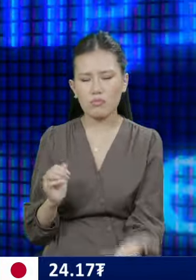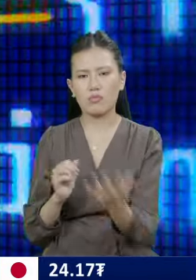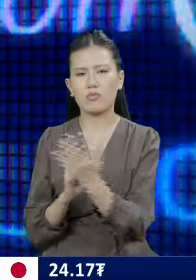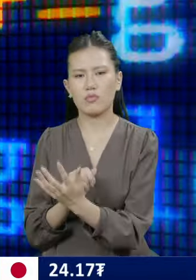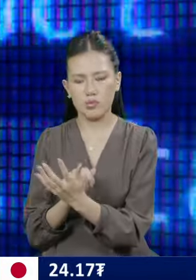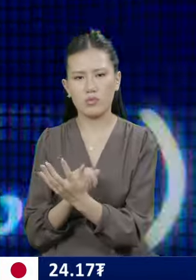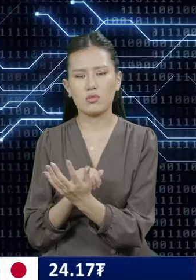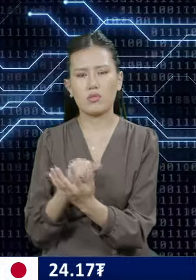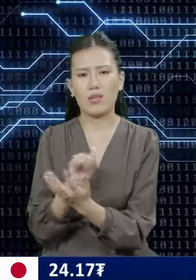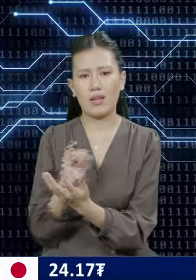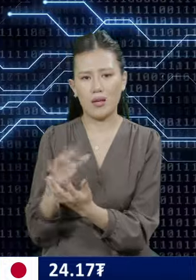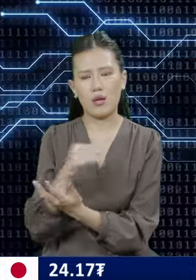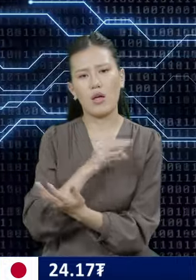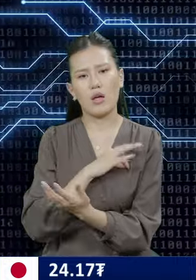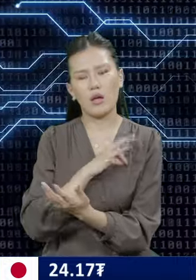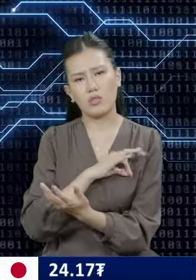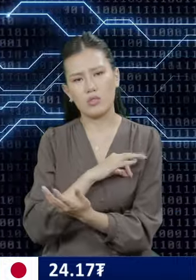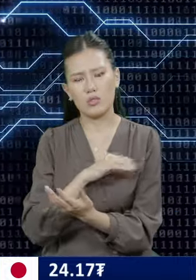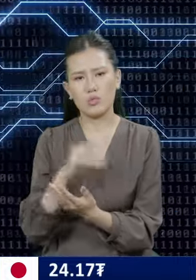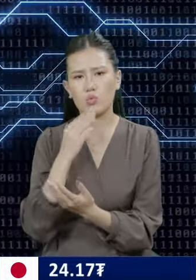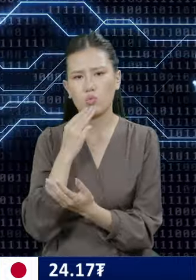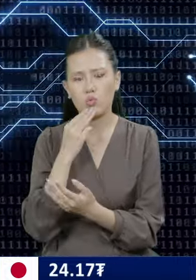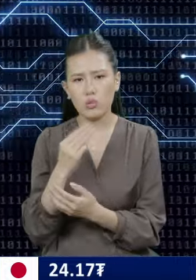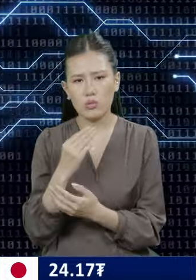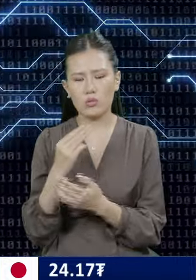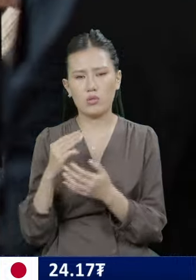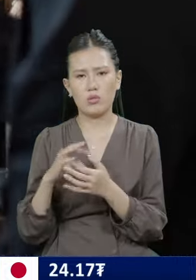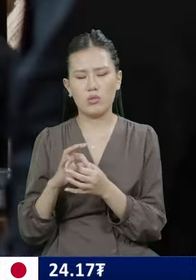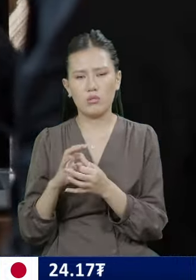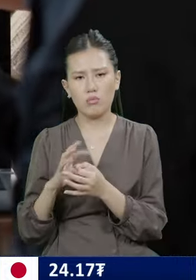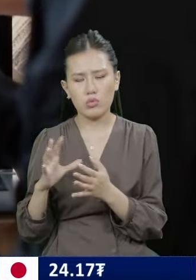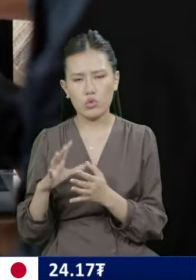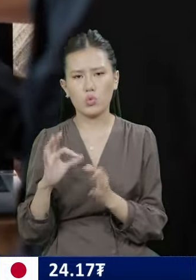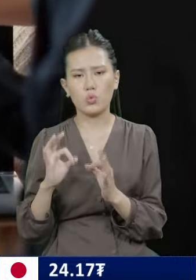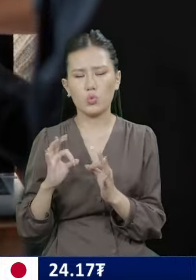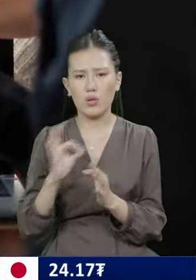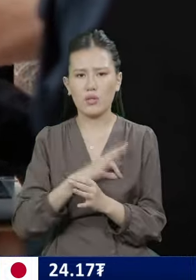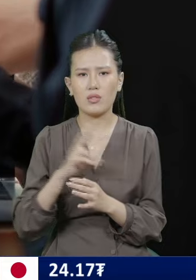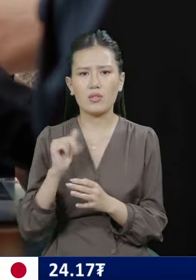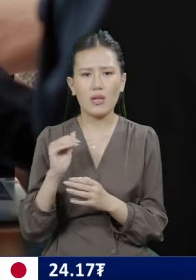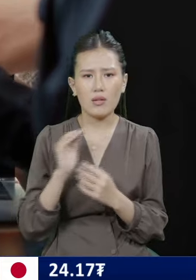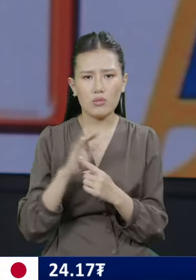дэлгэрүүлэх, хиймэл оюуныг шударга, ил тод, ёс зүйтэй хөгжүүлэх асуудлыг сурталчлан таниулах юм.